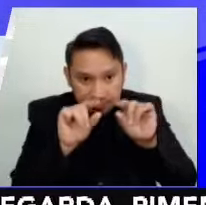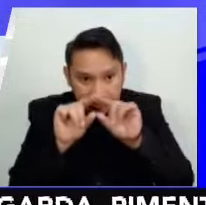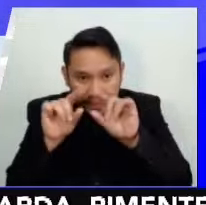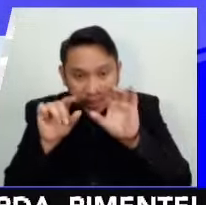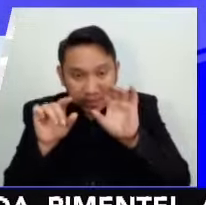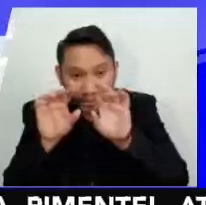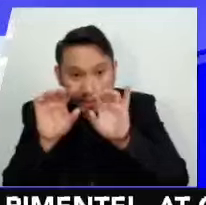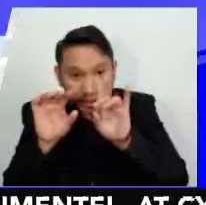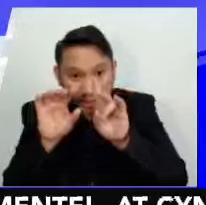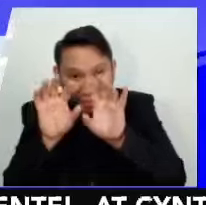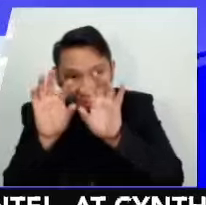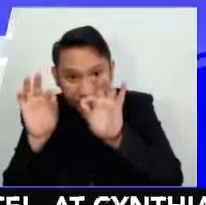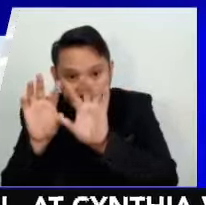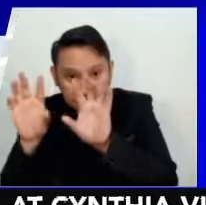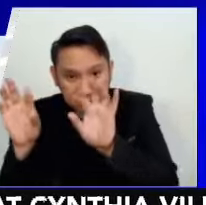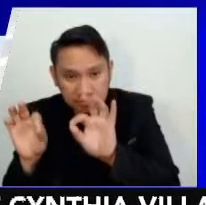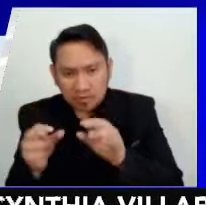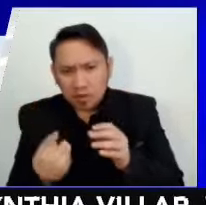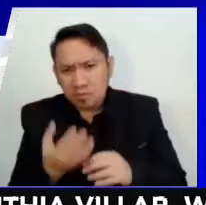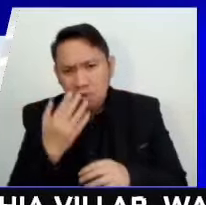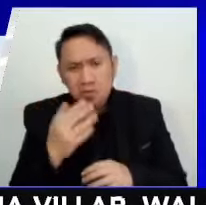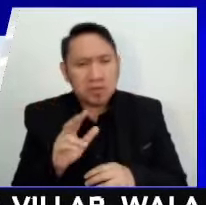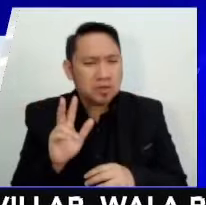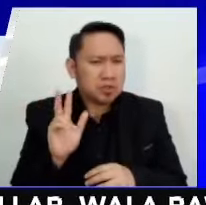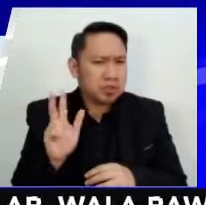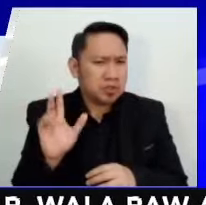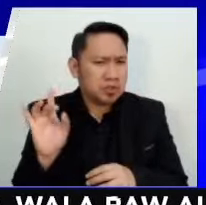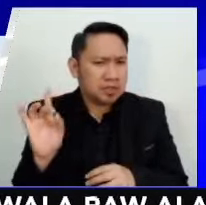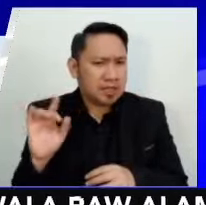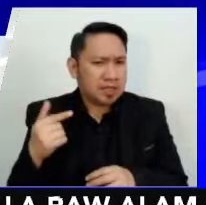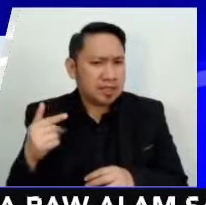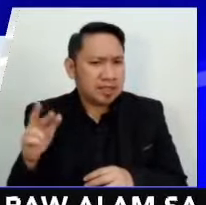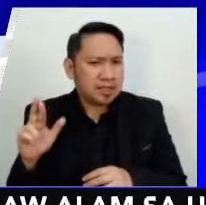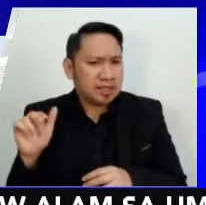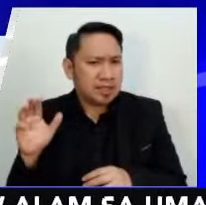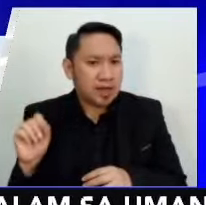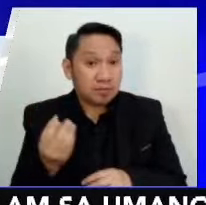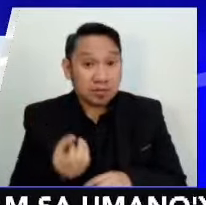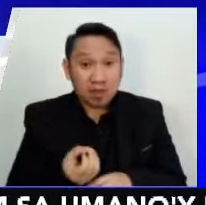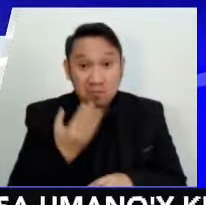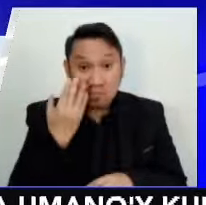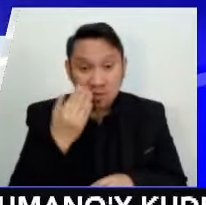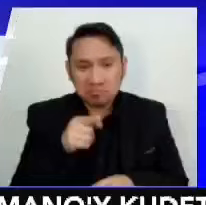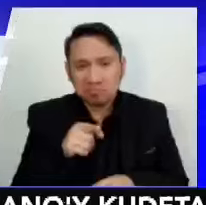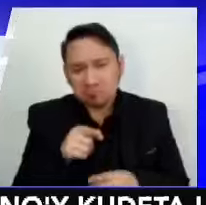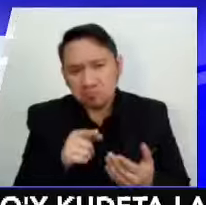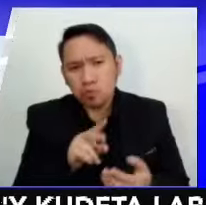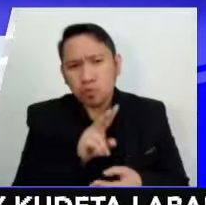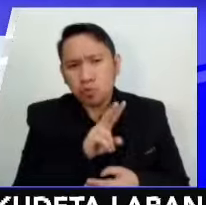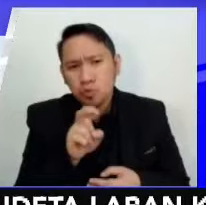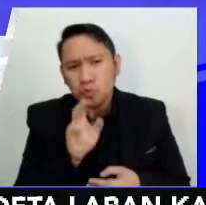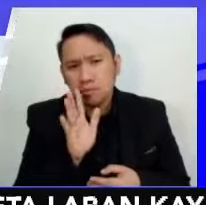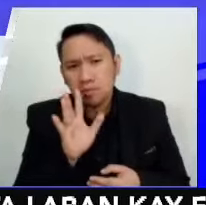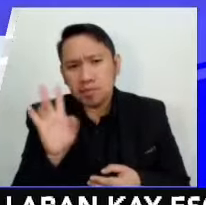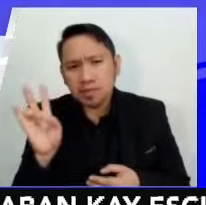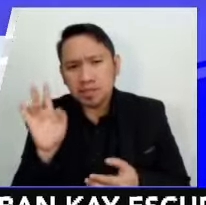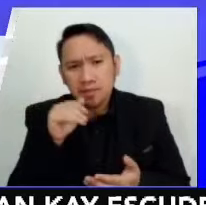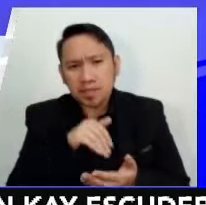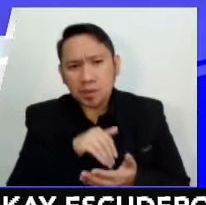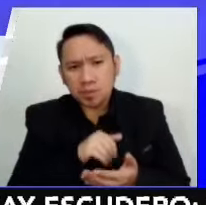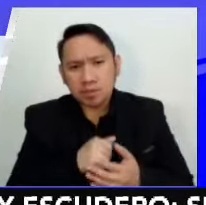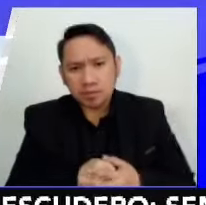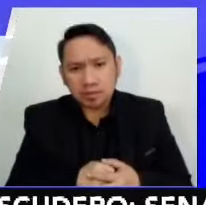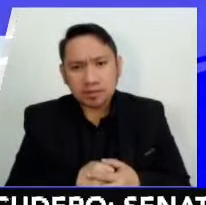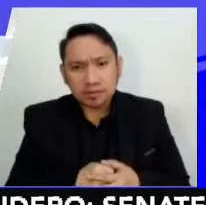ang mga ito ng halos 38 gramo na nagkakahalaga ng mahigit 257,000 pesos. Ayon